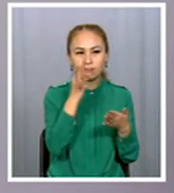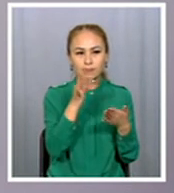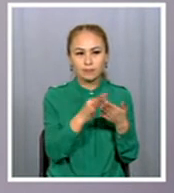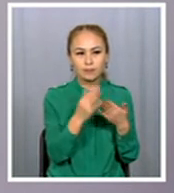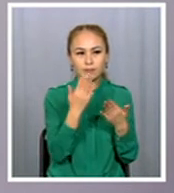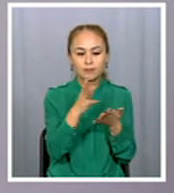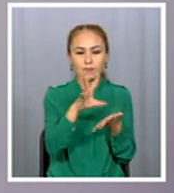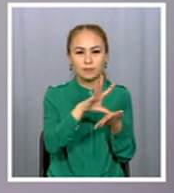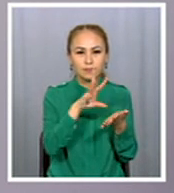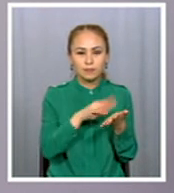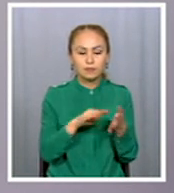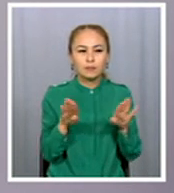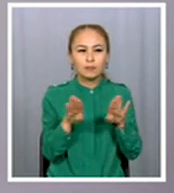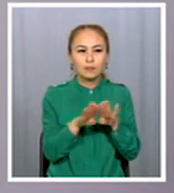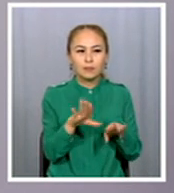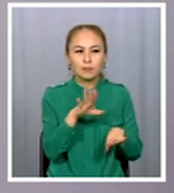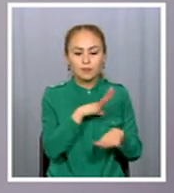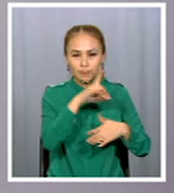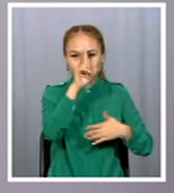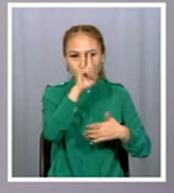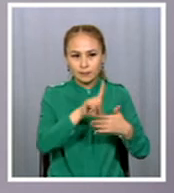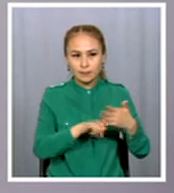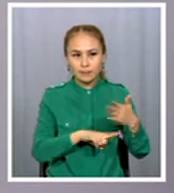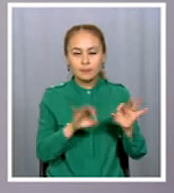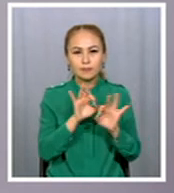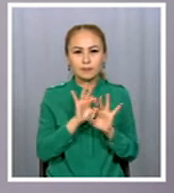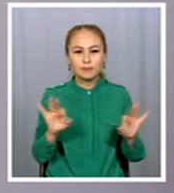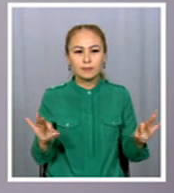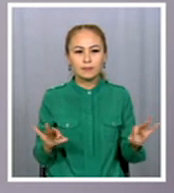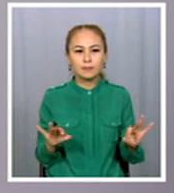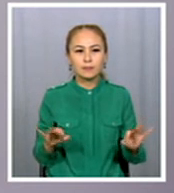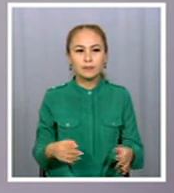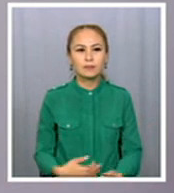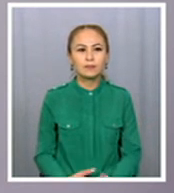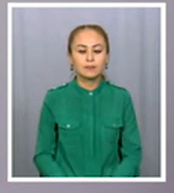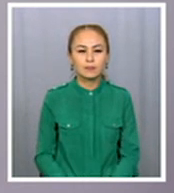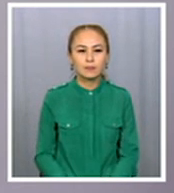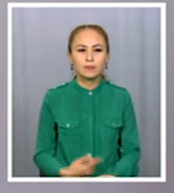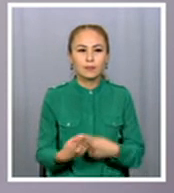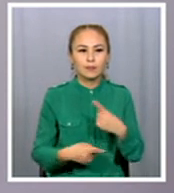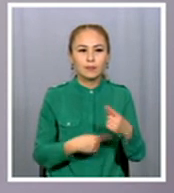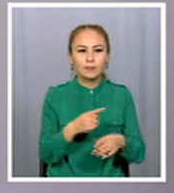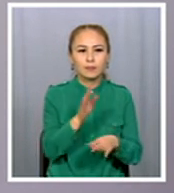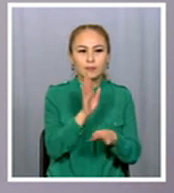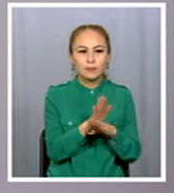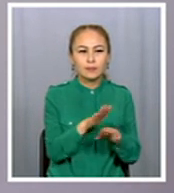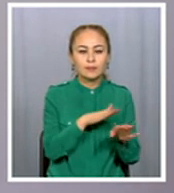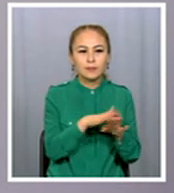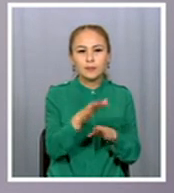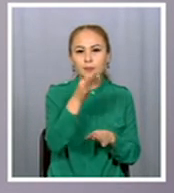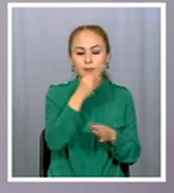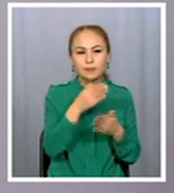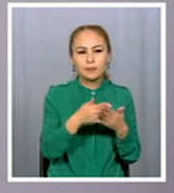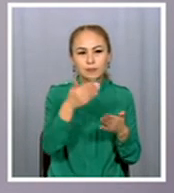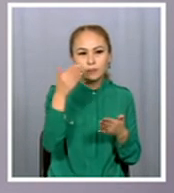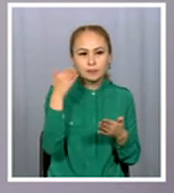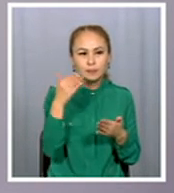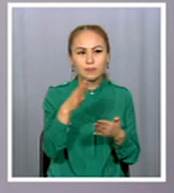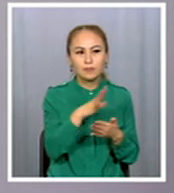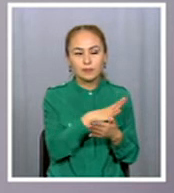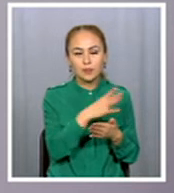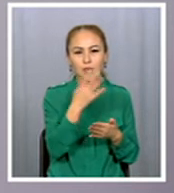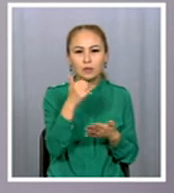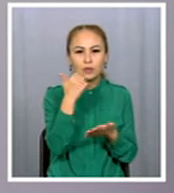үлгіде болды деген сенімдемін. Жарайсыздар. Ал енді келесі тапсырманы орындамас бұрын алдымен төл